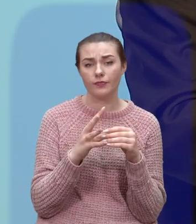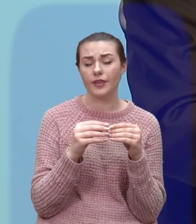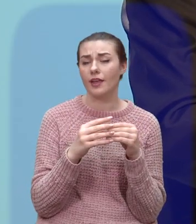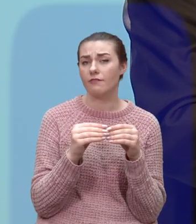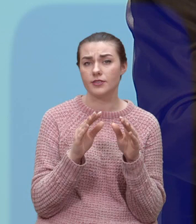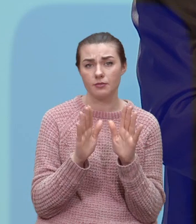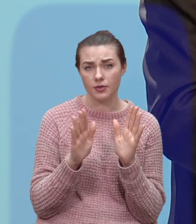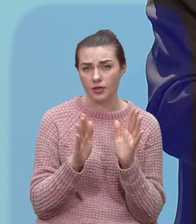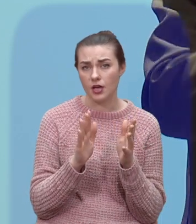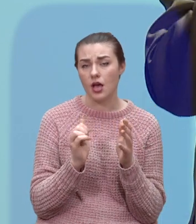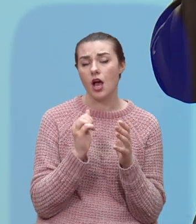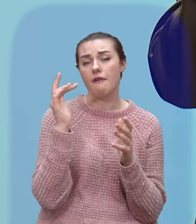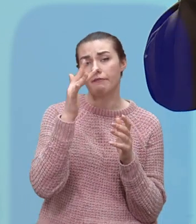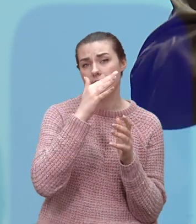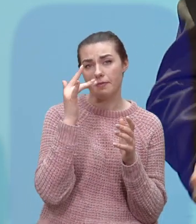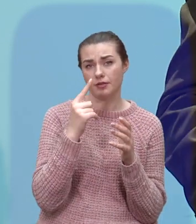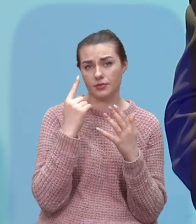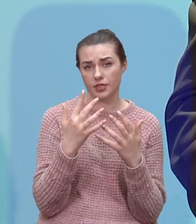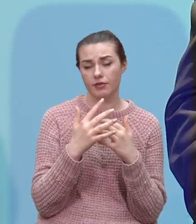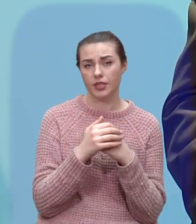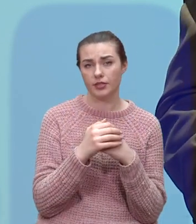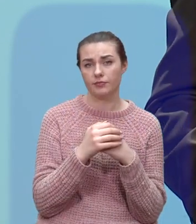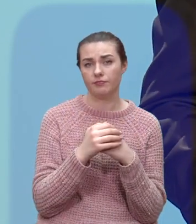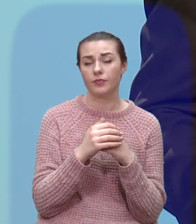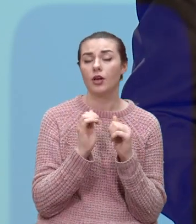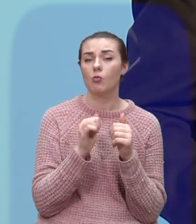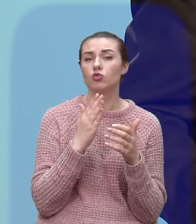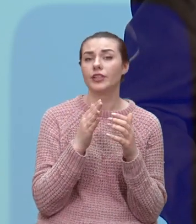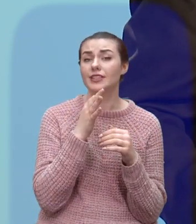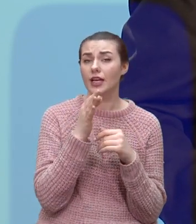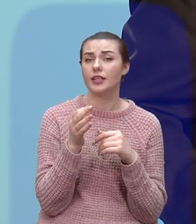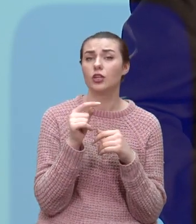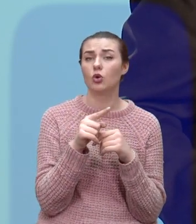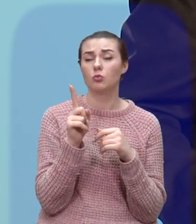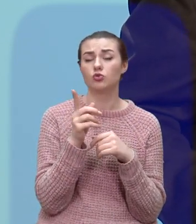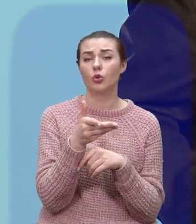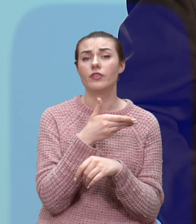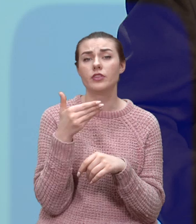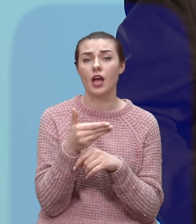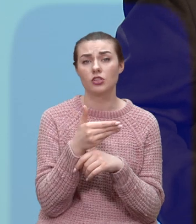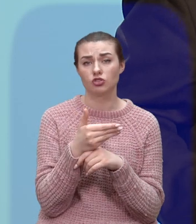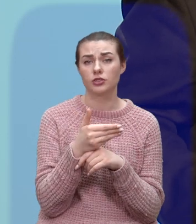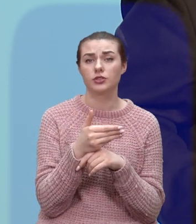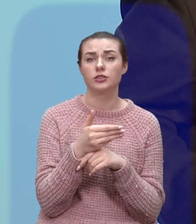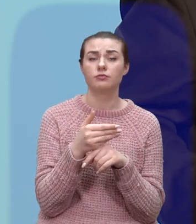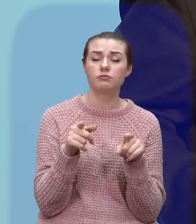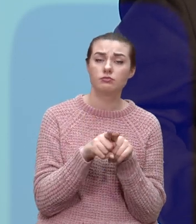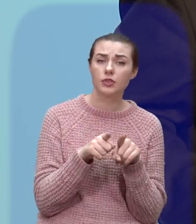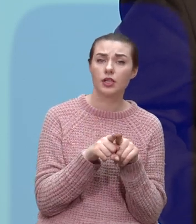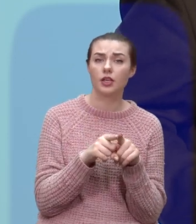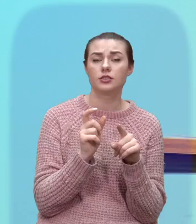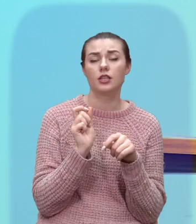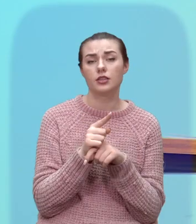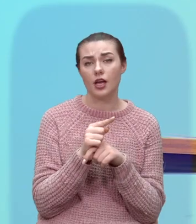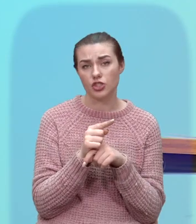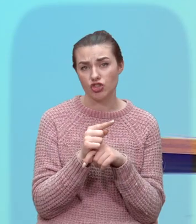земных реалиях а в небесной реальность то есть можно ли сказать о том что наша определенная так